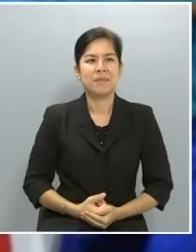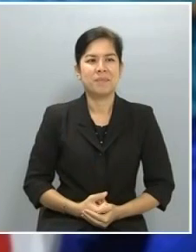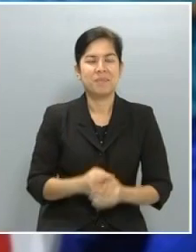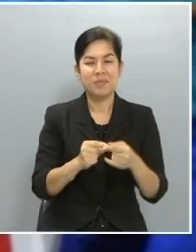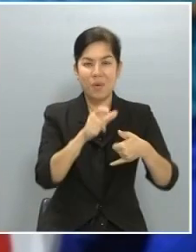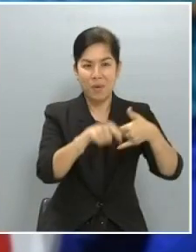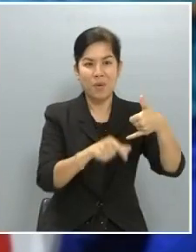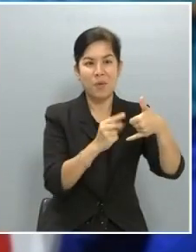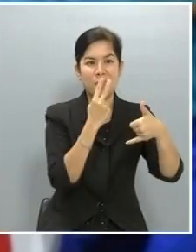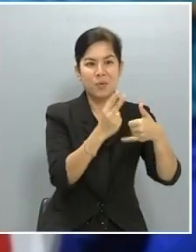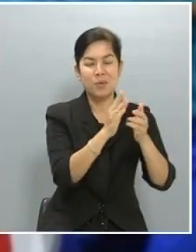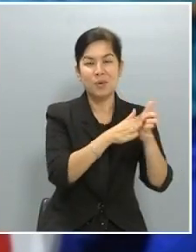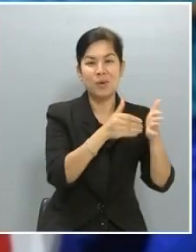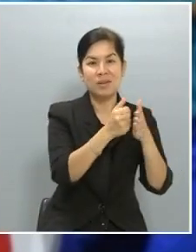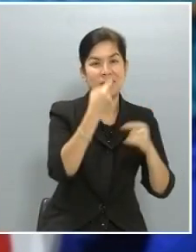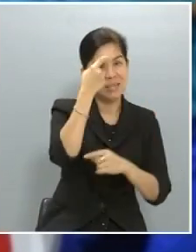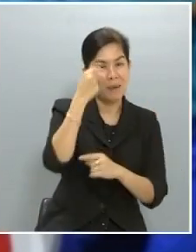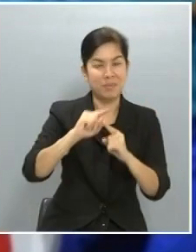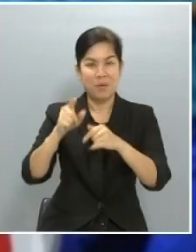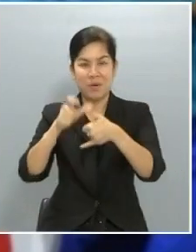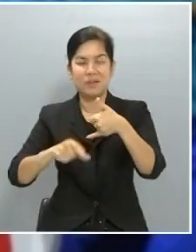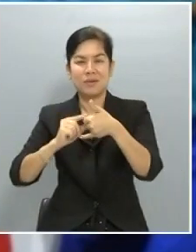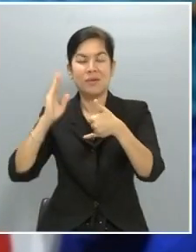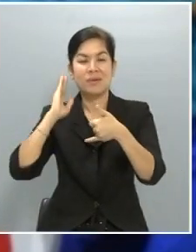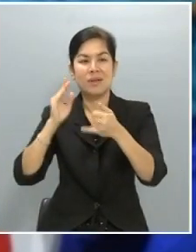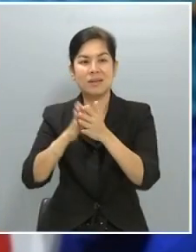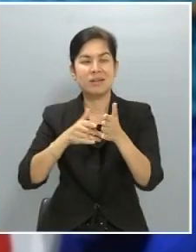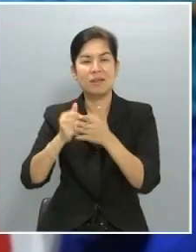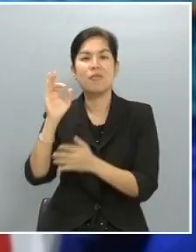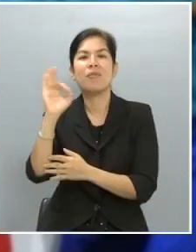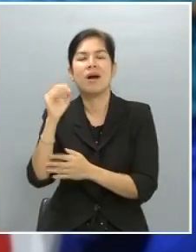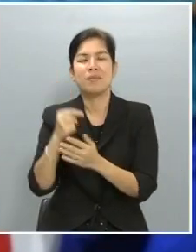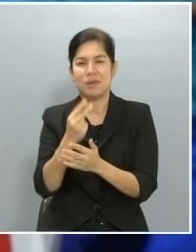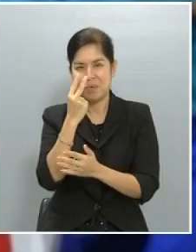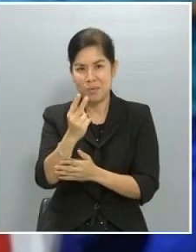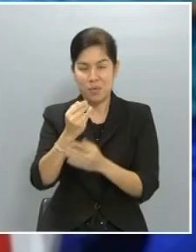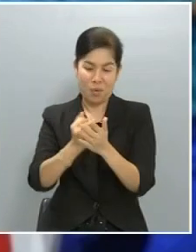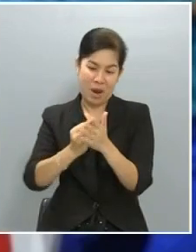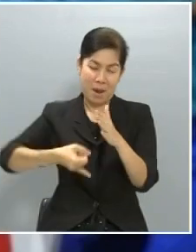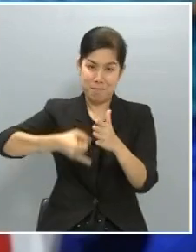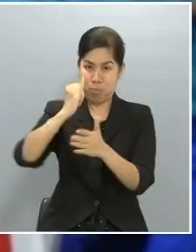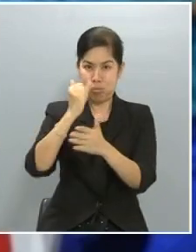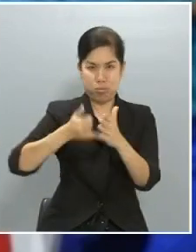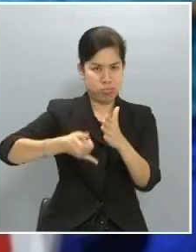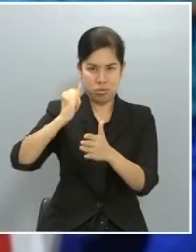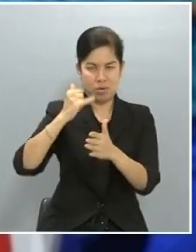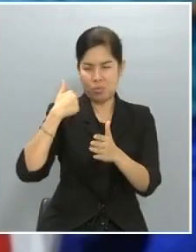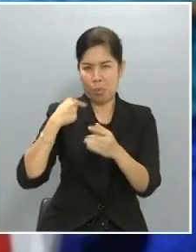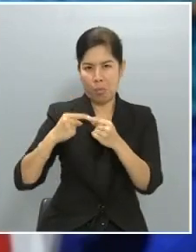ำนะครับแต่มาวันนี้เอฟราคนขวาดูสิครับไม่ต้องกระโดดครับดูการยกขานะครับบอกได้เลยว่ากล้าม